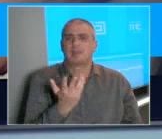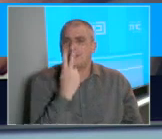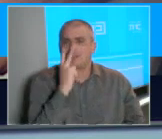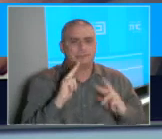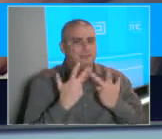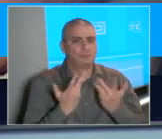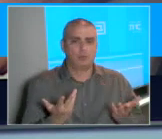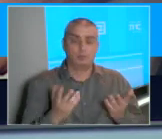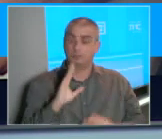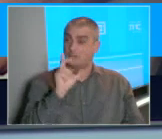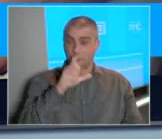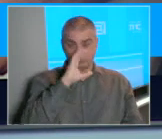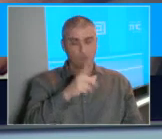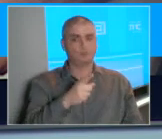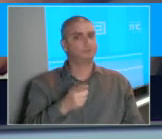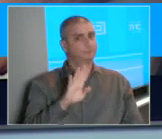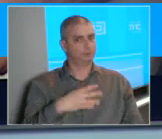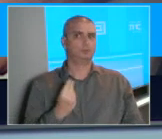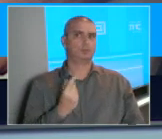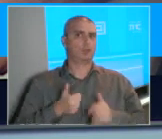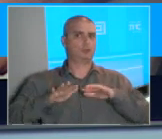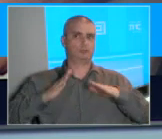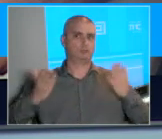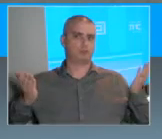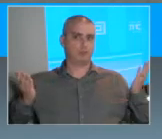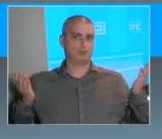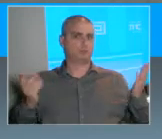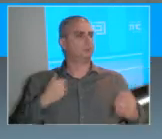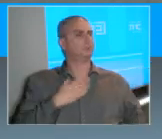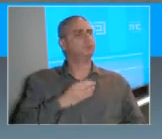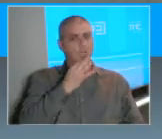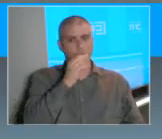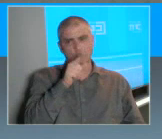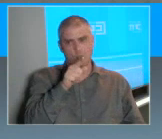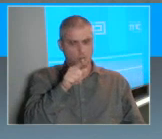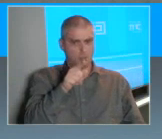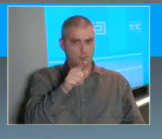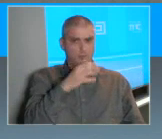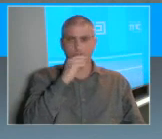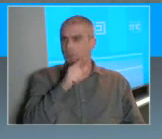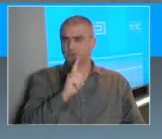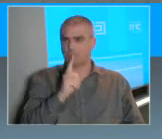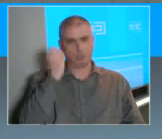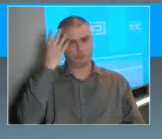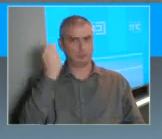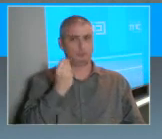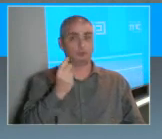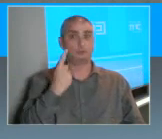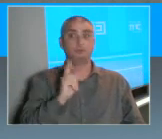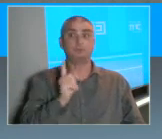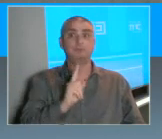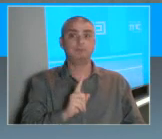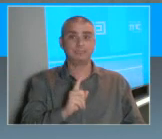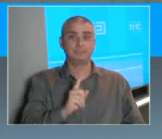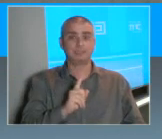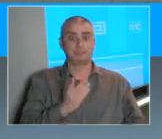ציבורית בעיני הצופה, אבל רבותיי, יש אגב, פה ראש ממשלה ש... אגב, אני רוצה לשאול אותך דווקא את השאלה הזאת, זה לא סתם מישהו, מי